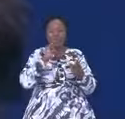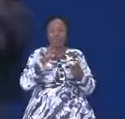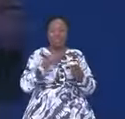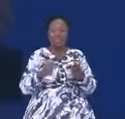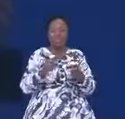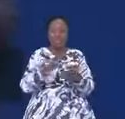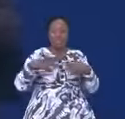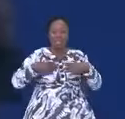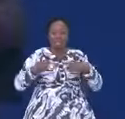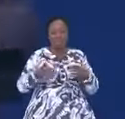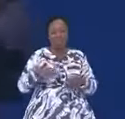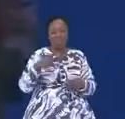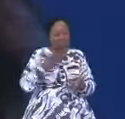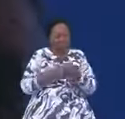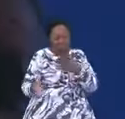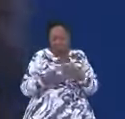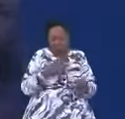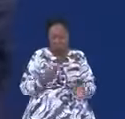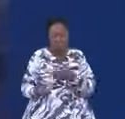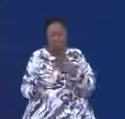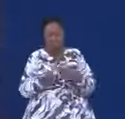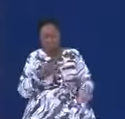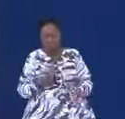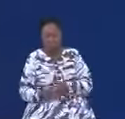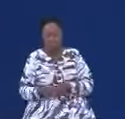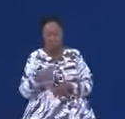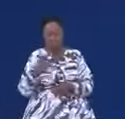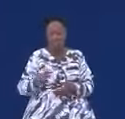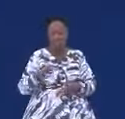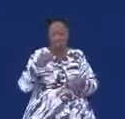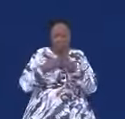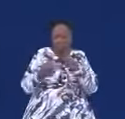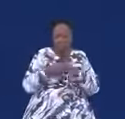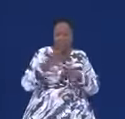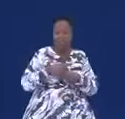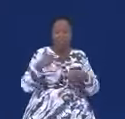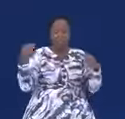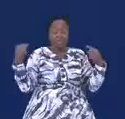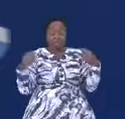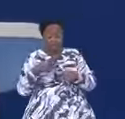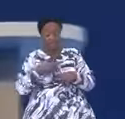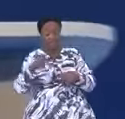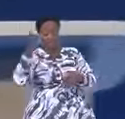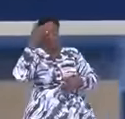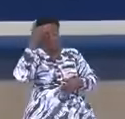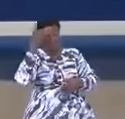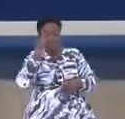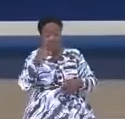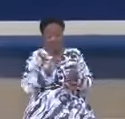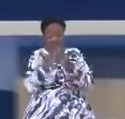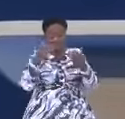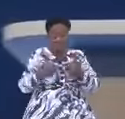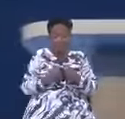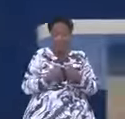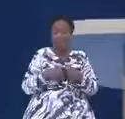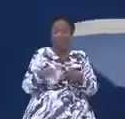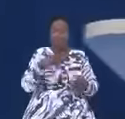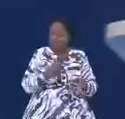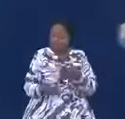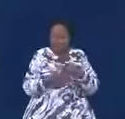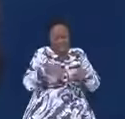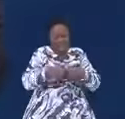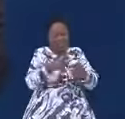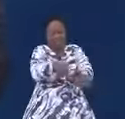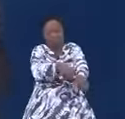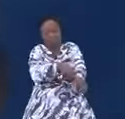soit l'affinité et la fiction et la maladie qu'à turin et peu importe la durée du